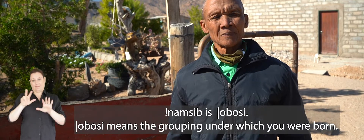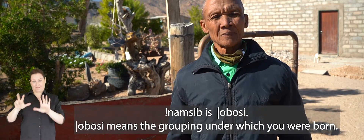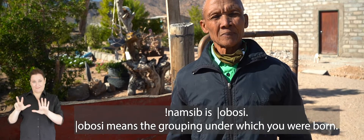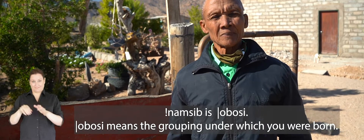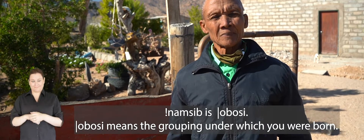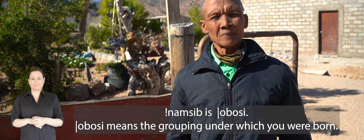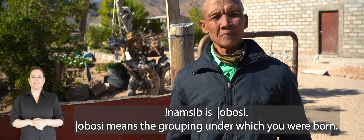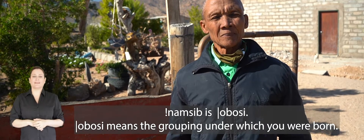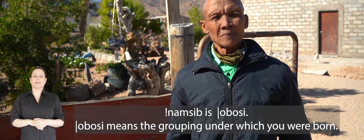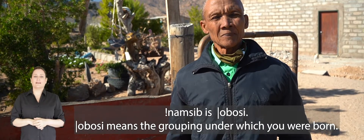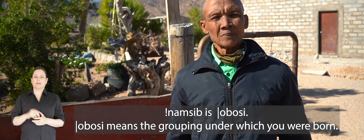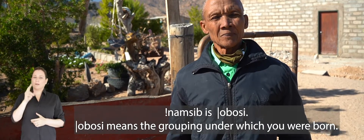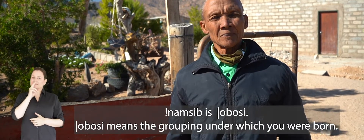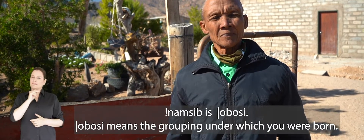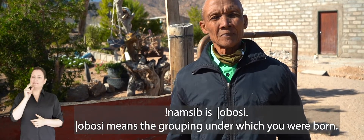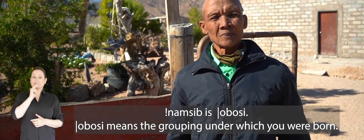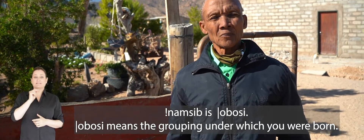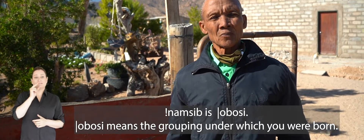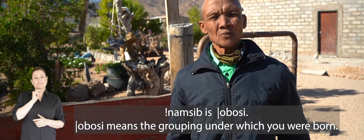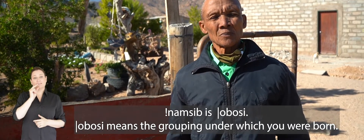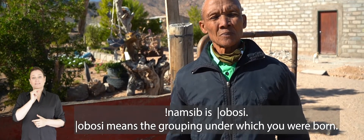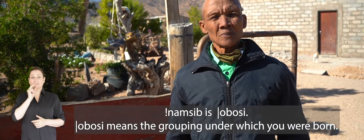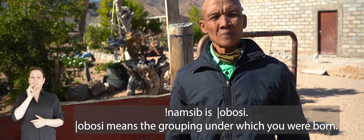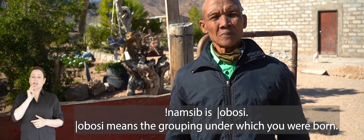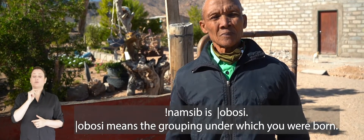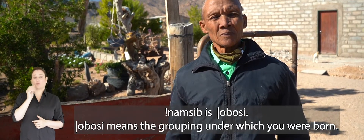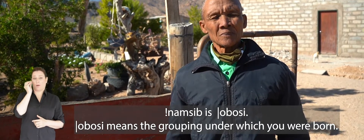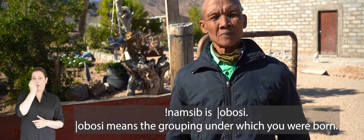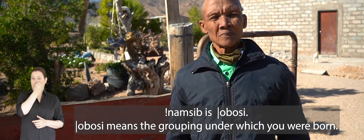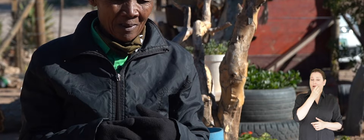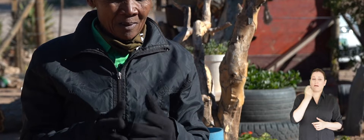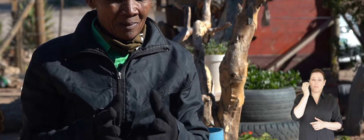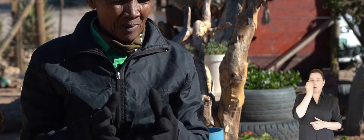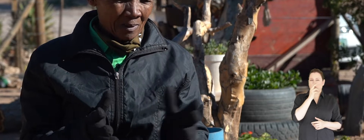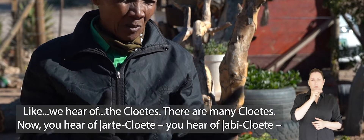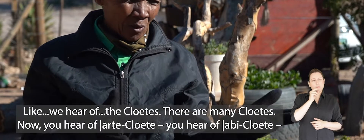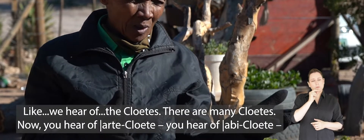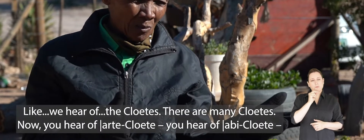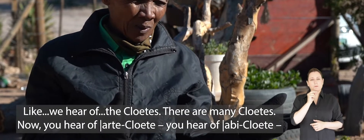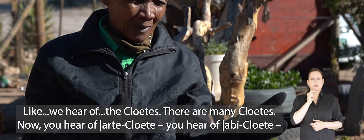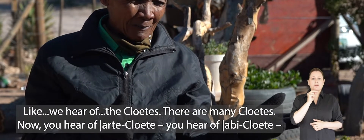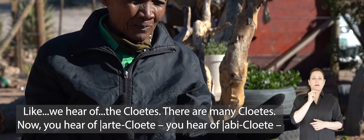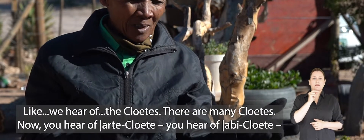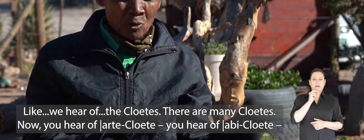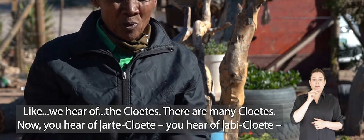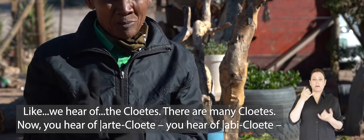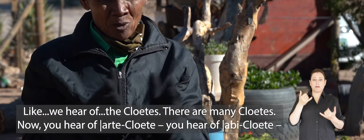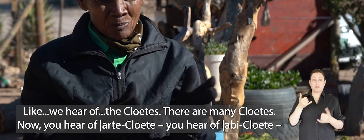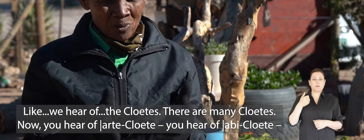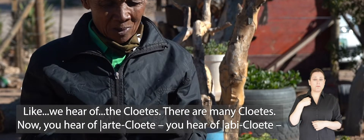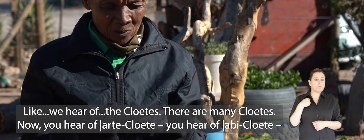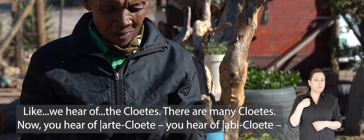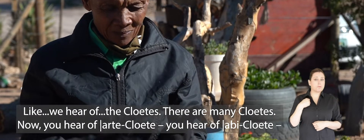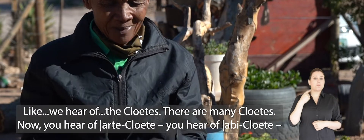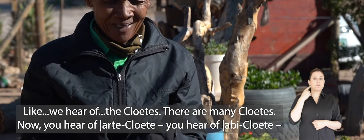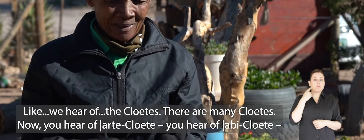Nansip is mas Tobosi. Tobosi betekent dat ik de Gori waar die geboren is. Dus ons worden ook van. Die kloot is mijn